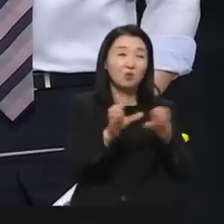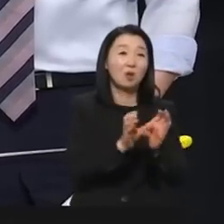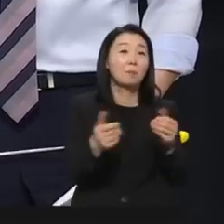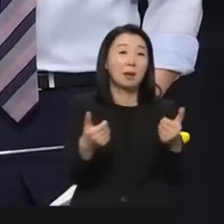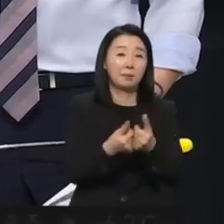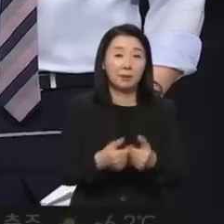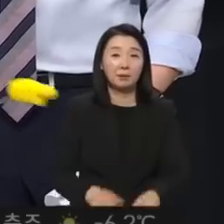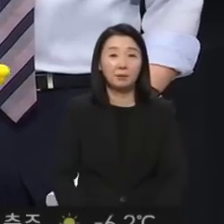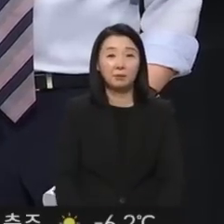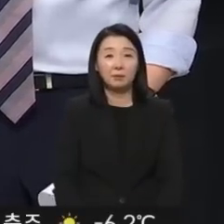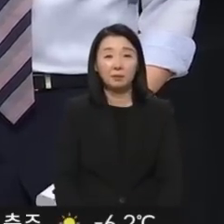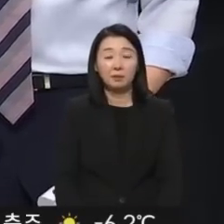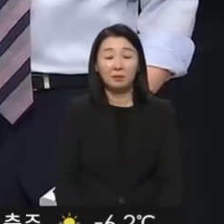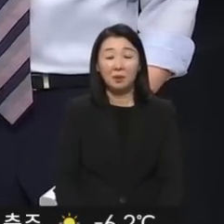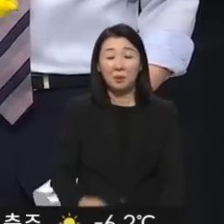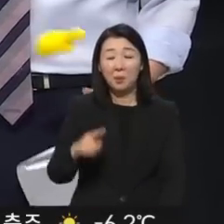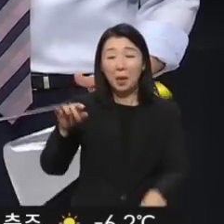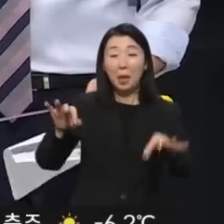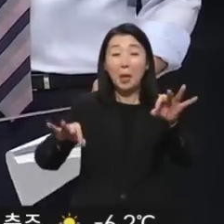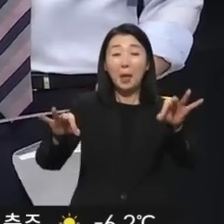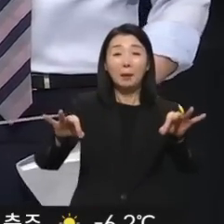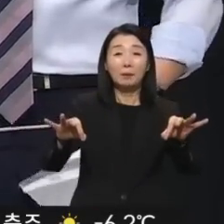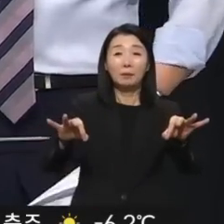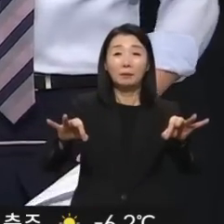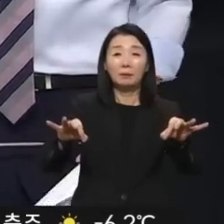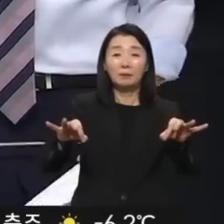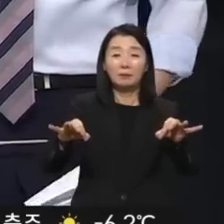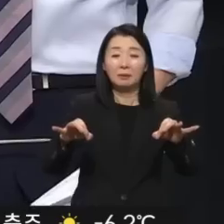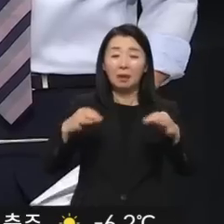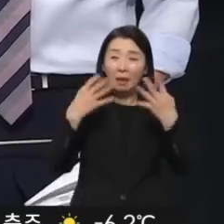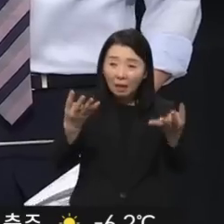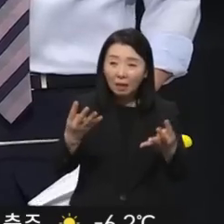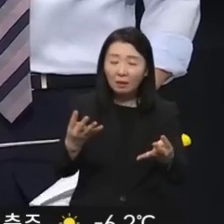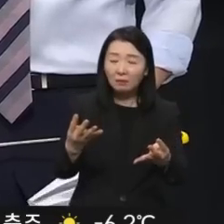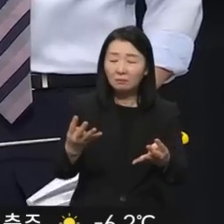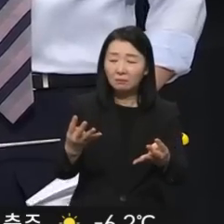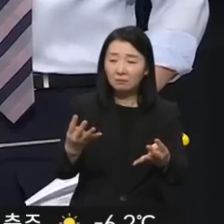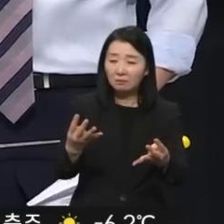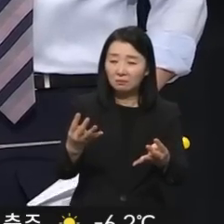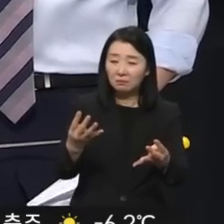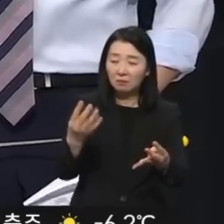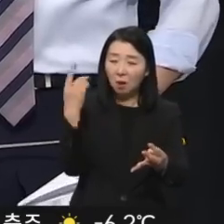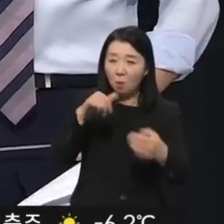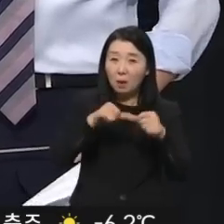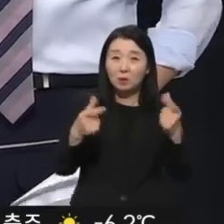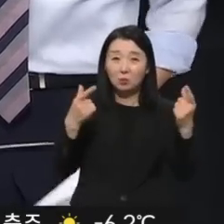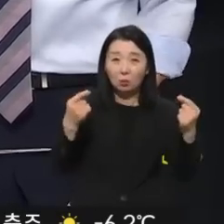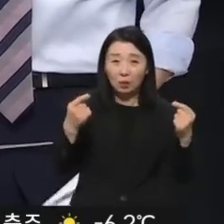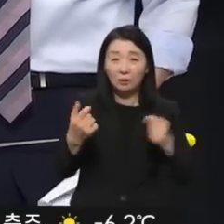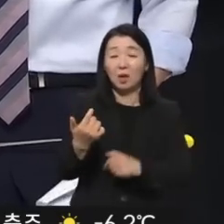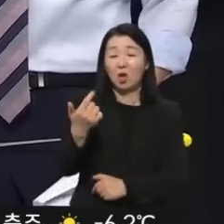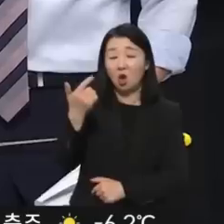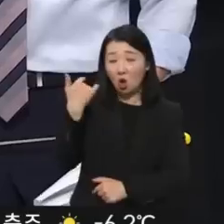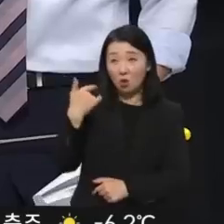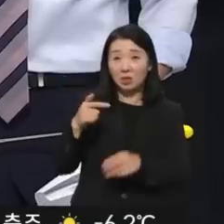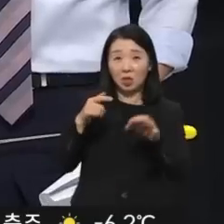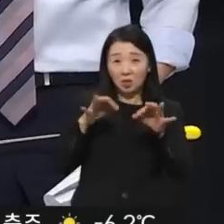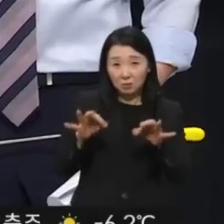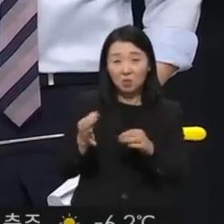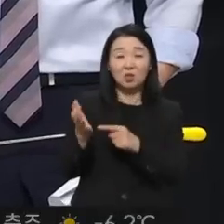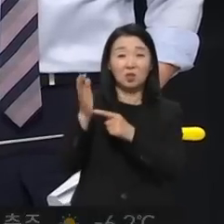사고 있습니다. 구색 맞추기식 사면은 치욕적이라는 이유인데요. 어제 김 전 지사도 직접 입장을 밝혔습니다. 이